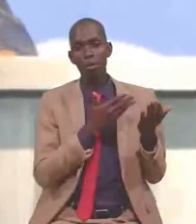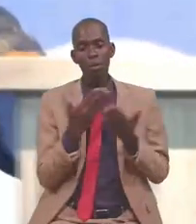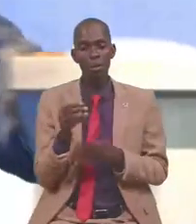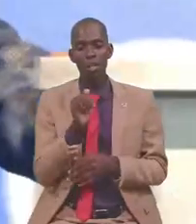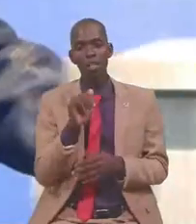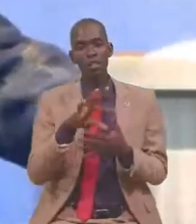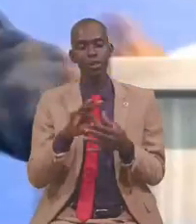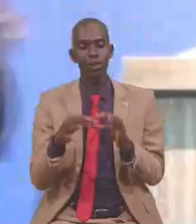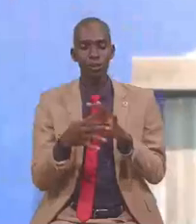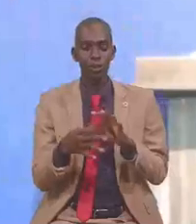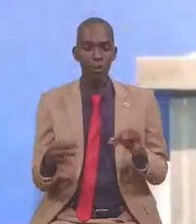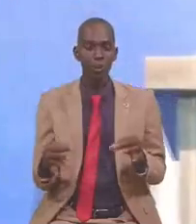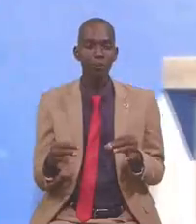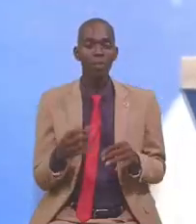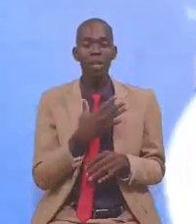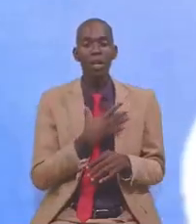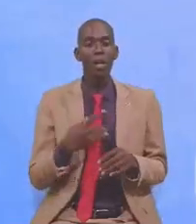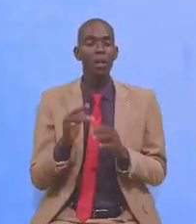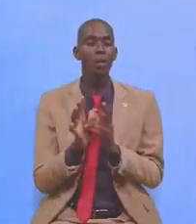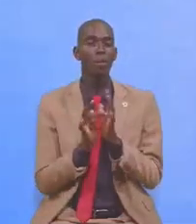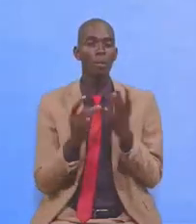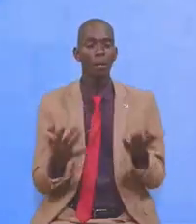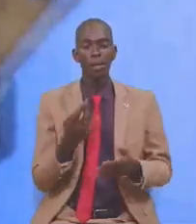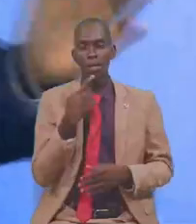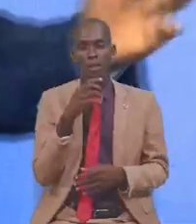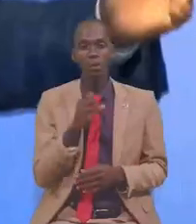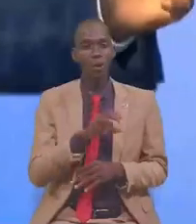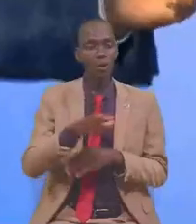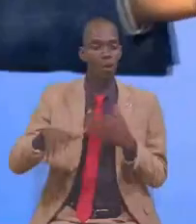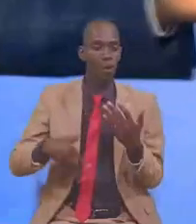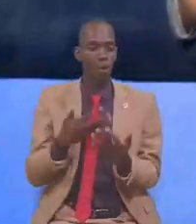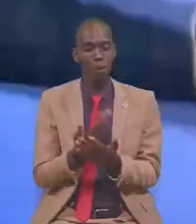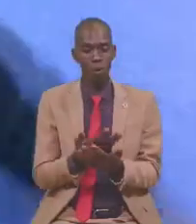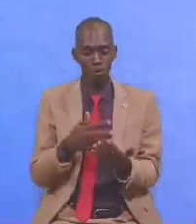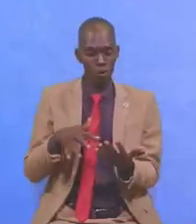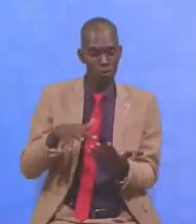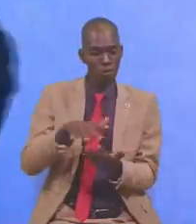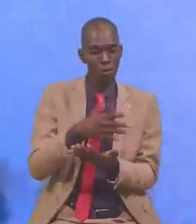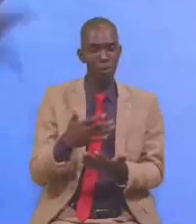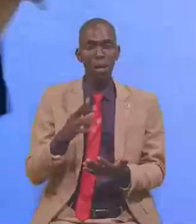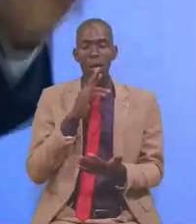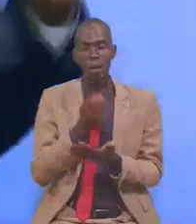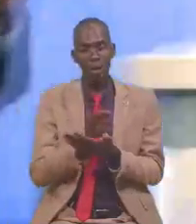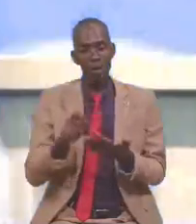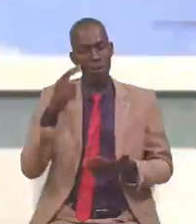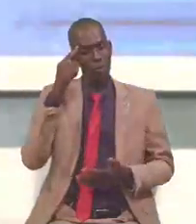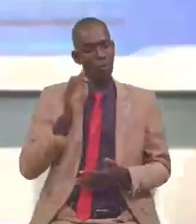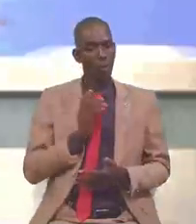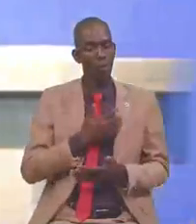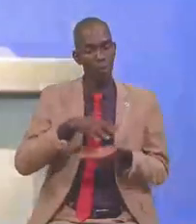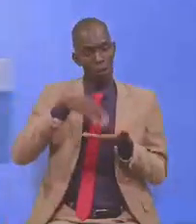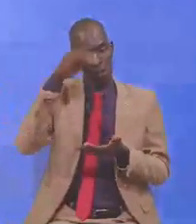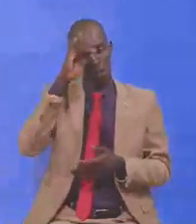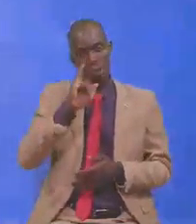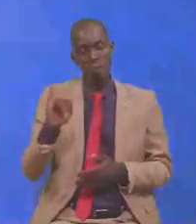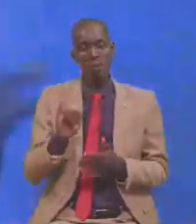une histoire. Et la Bible a dit que toutes ces choses sont écrites pour notre instruction, afin que